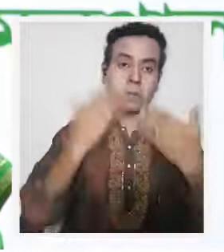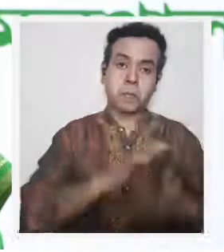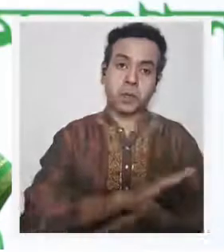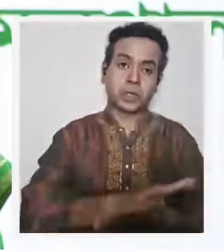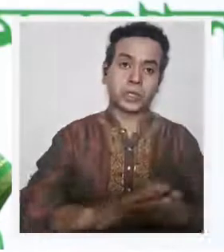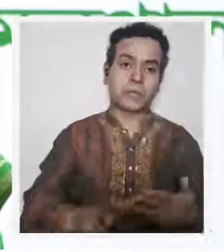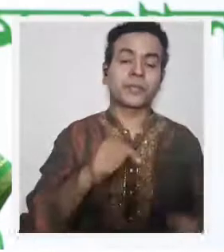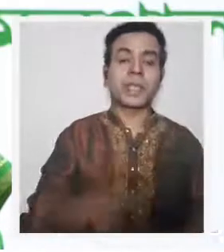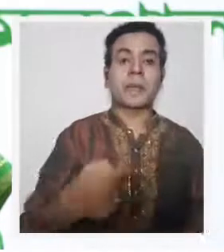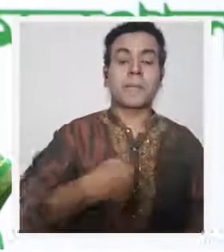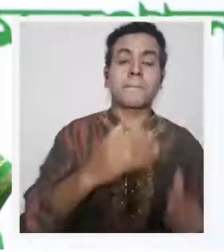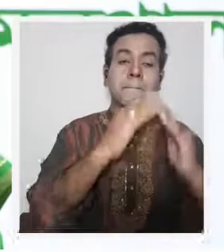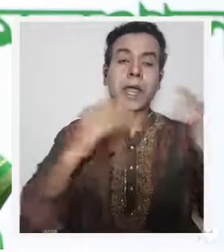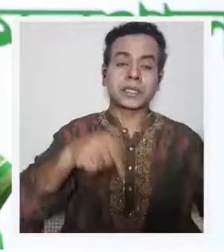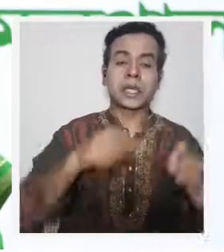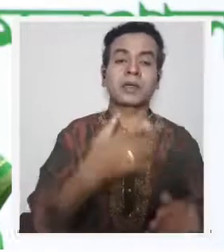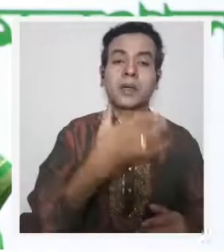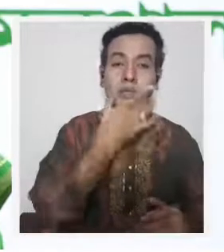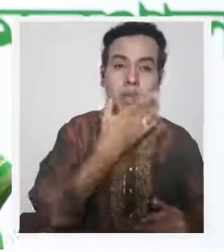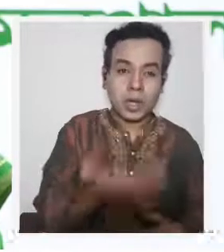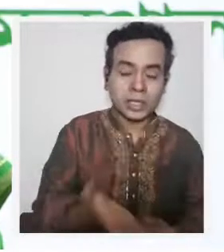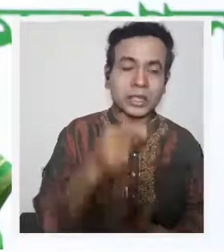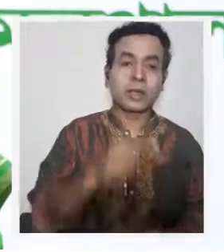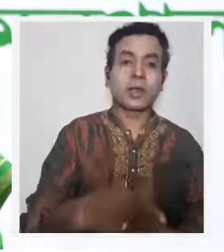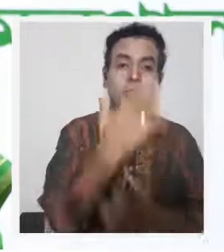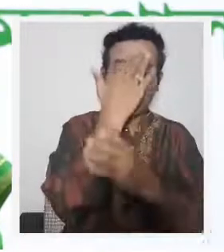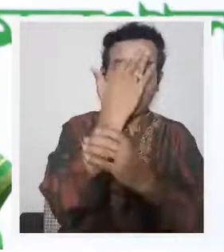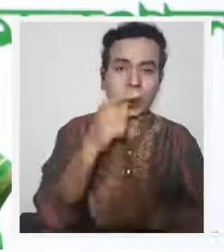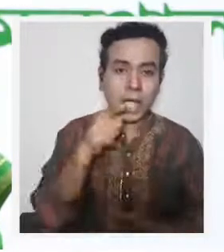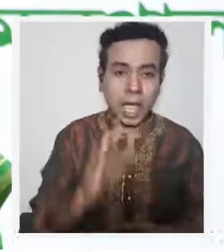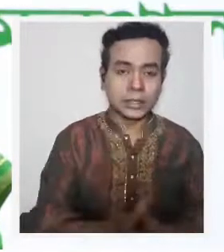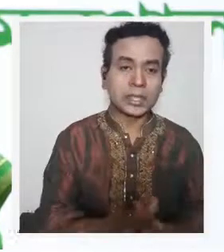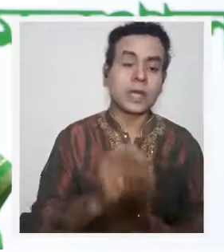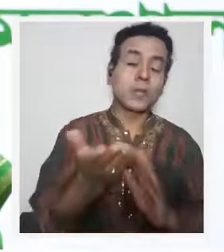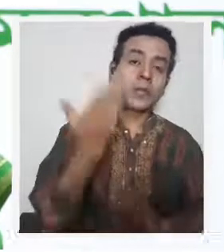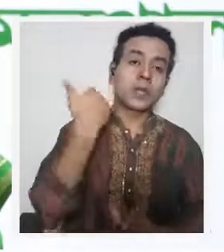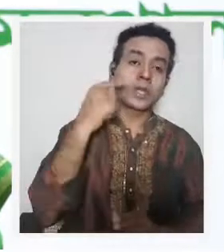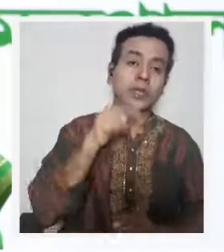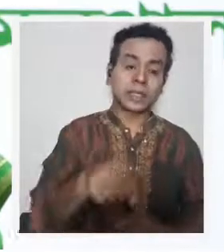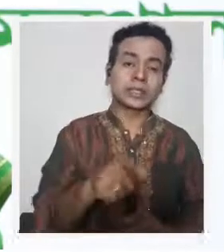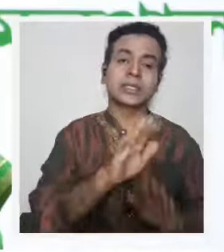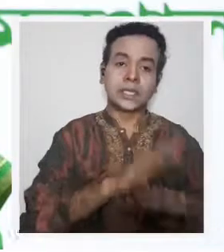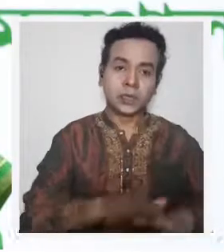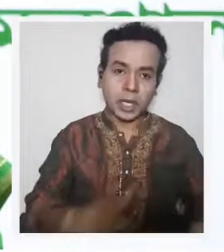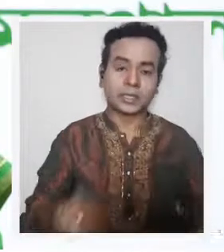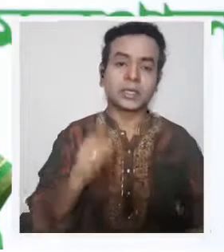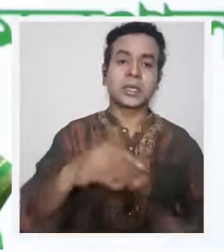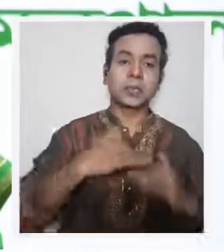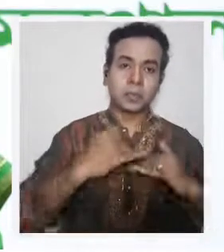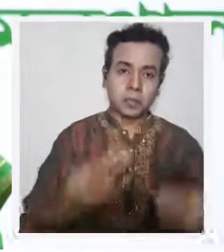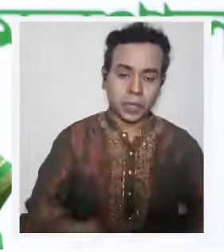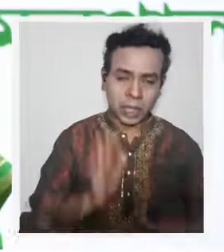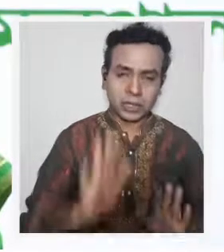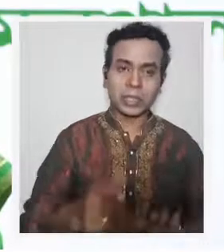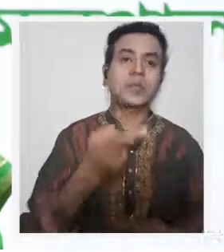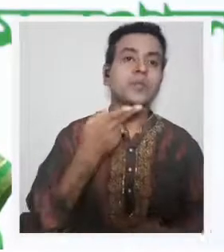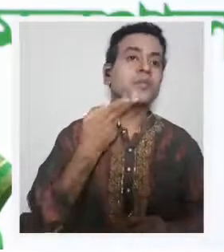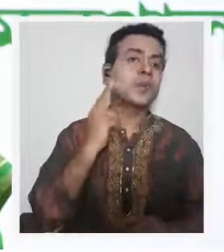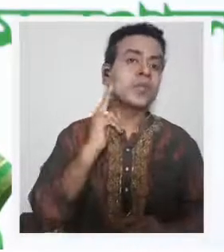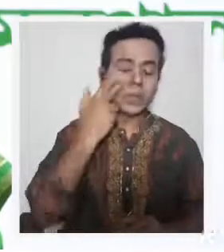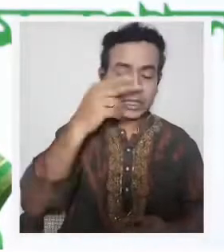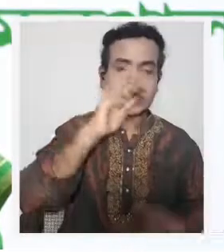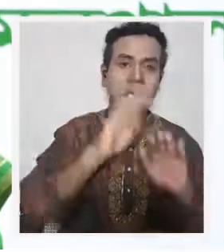না। সুতরাং আমার বাসায় যদি কোনো ভালনারেবল মানুষ থাকে, আমি আমার বাসাতেও আমি আমার মাস্ক ব্যবহার করব, এটাই আমি আপনাদের